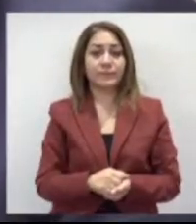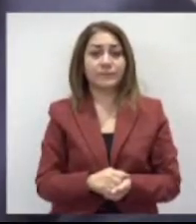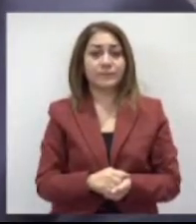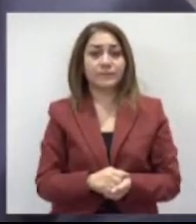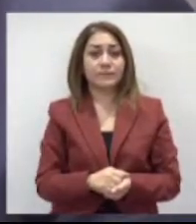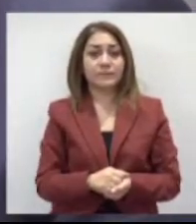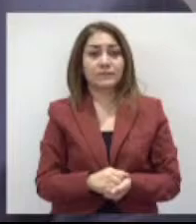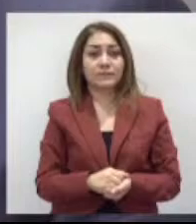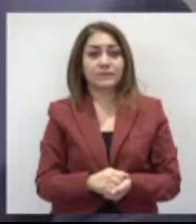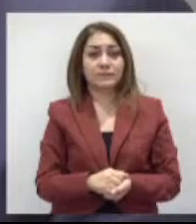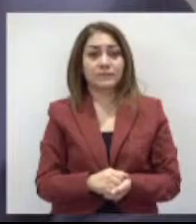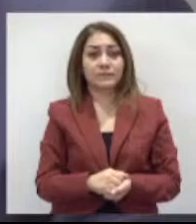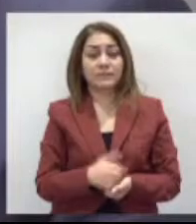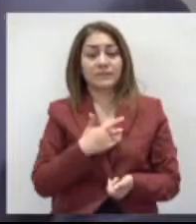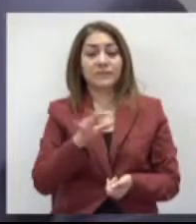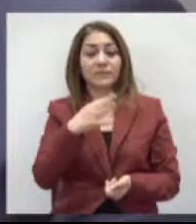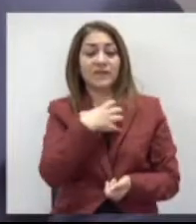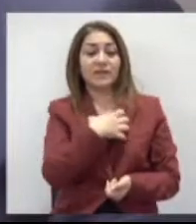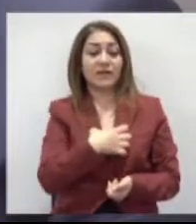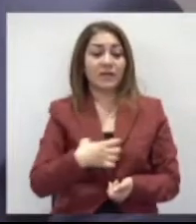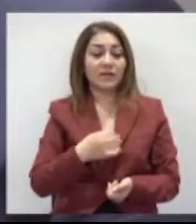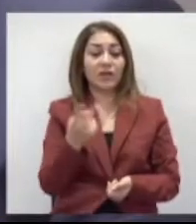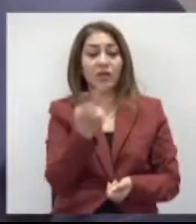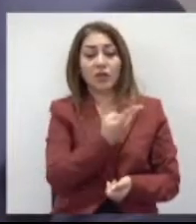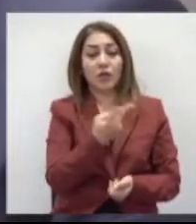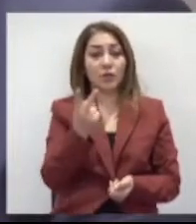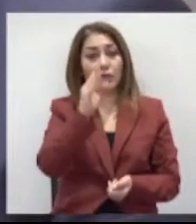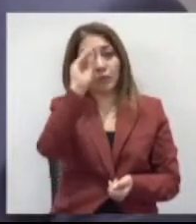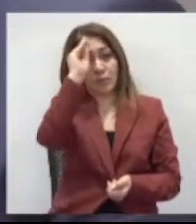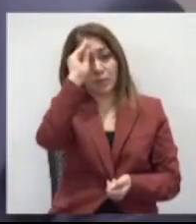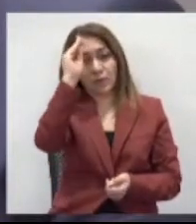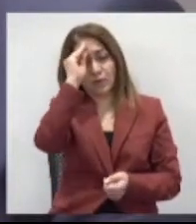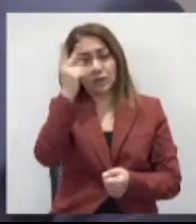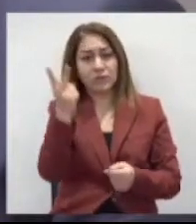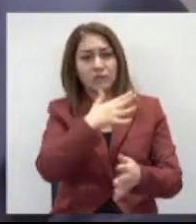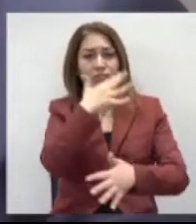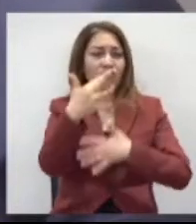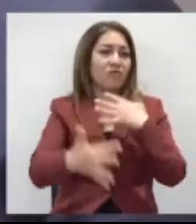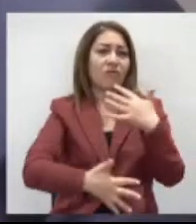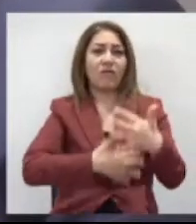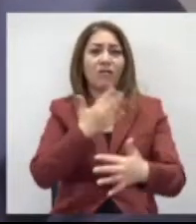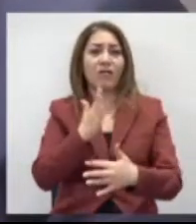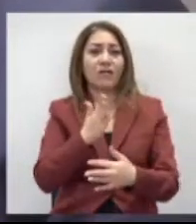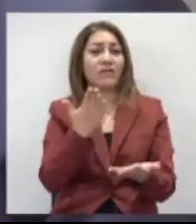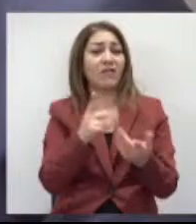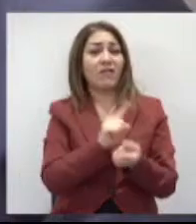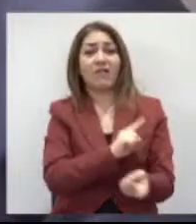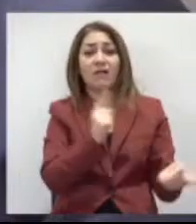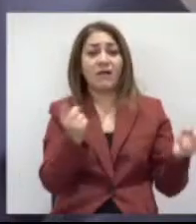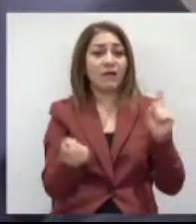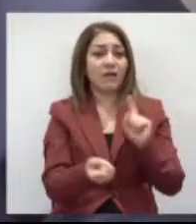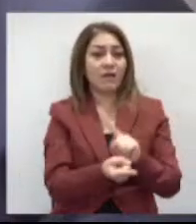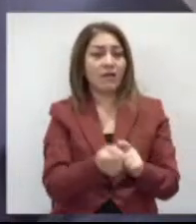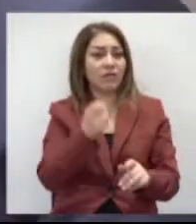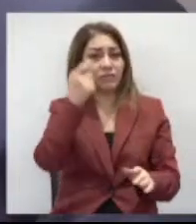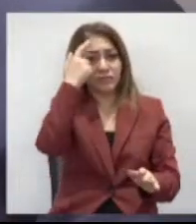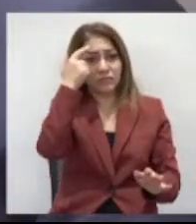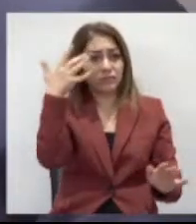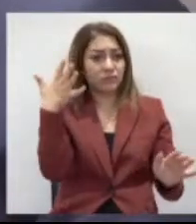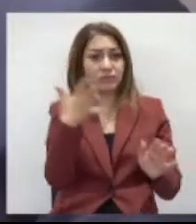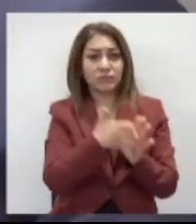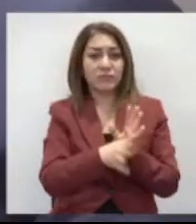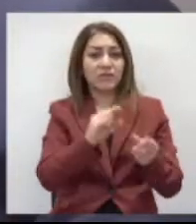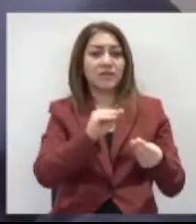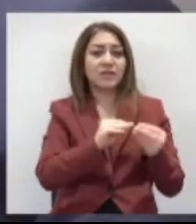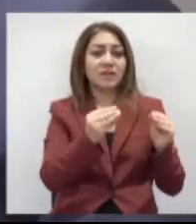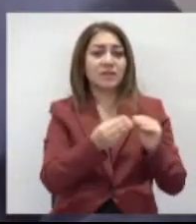ես կարծում եմ մեզ համար կարևոր է, որ այդ երկու մոտեցումները իրար չխառնենք, որտեվ հակառակ դեպքում պարզ չի լինի, թե այս մի